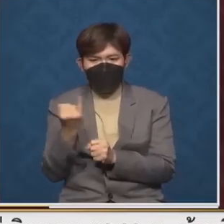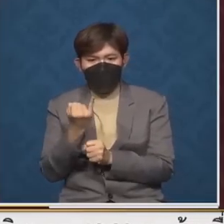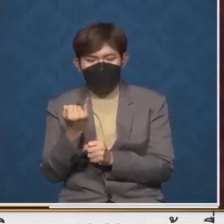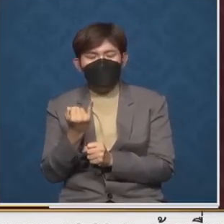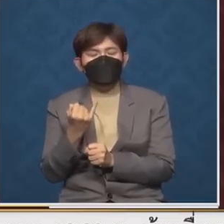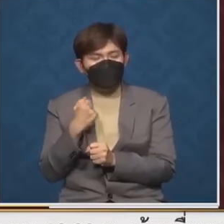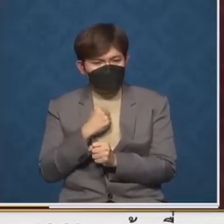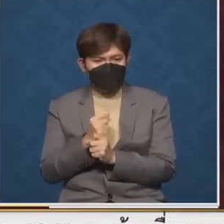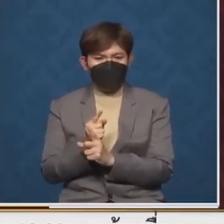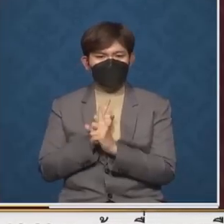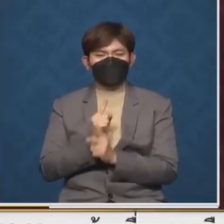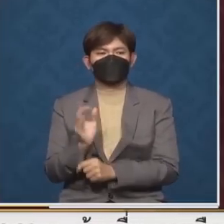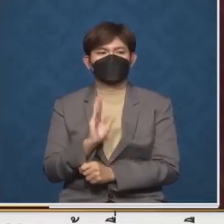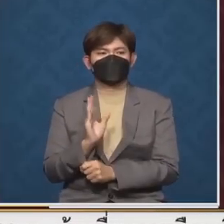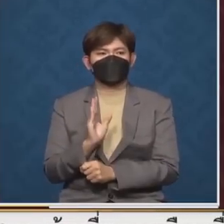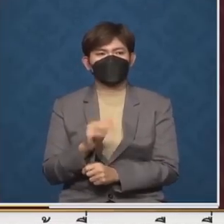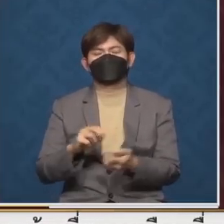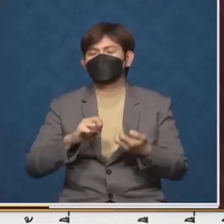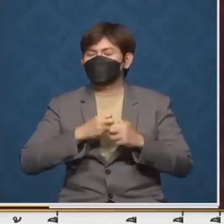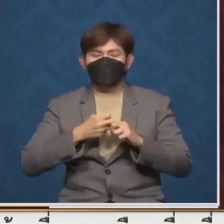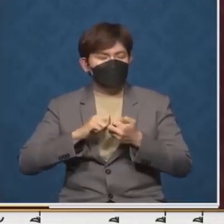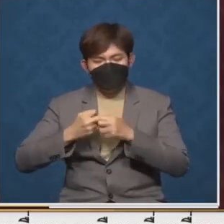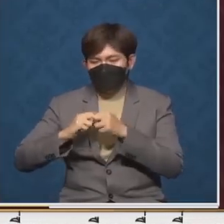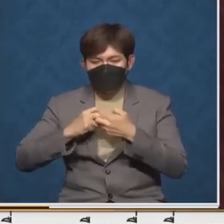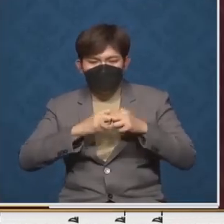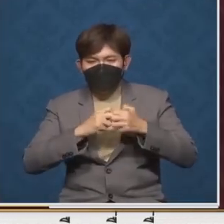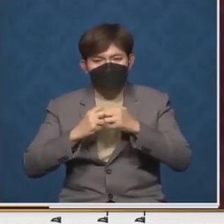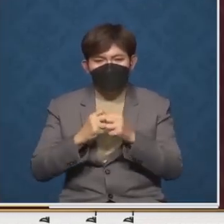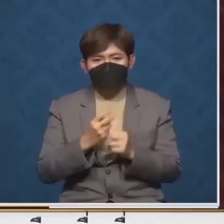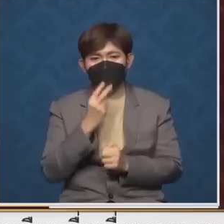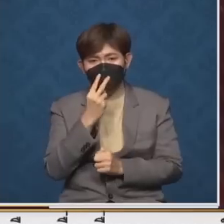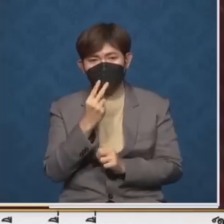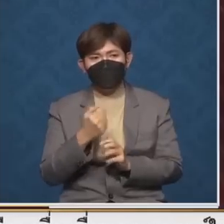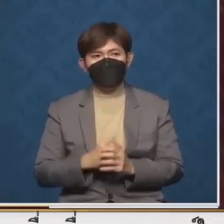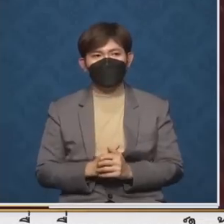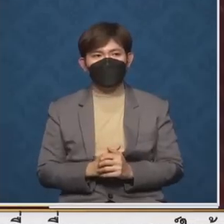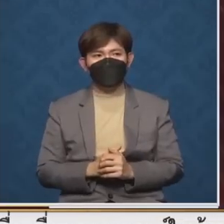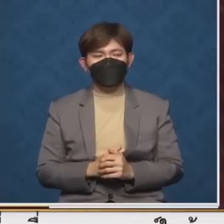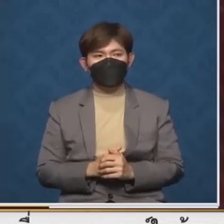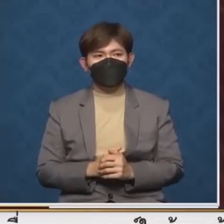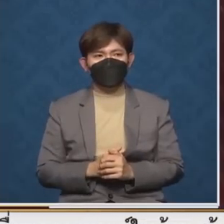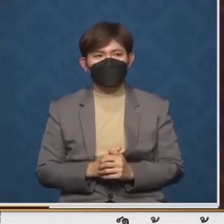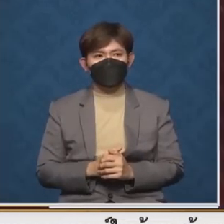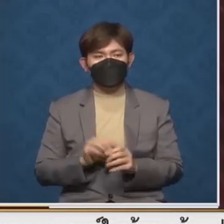นต่ไปครั